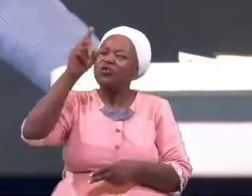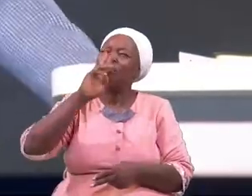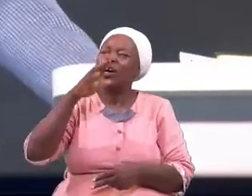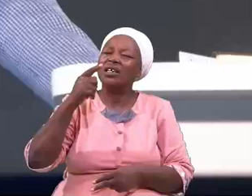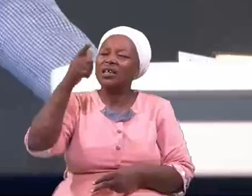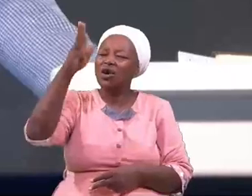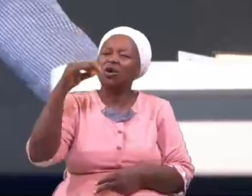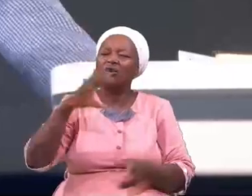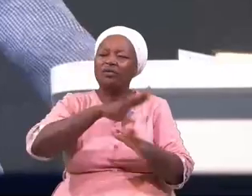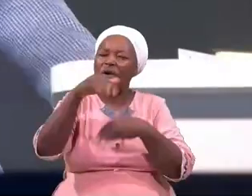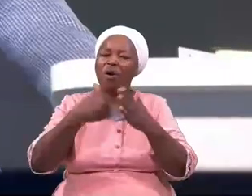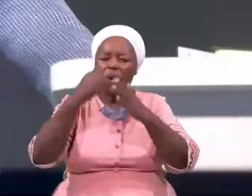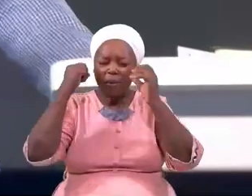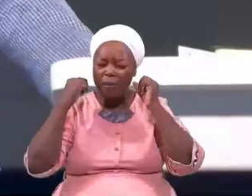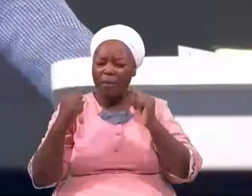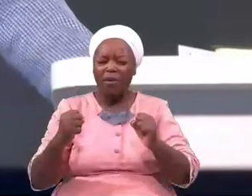tu es le Dieu de toute puissance.